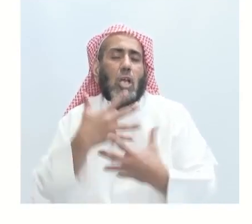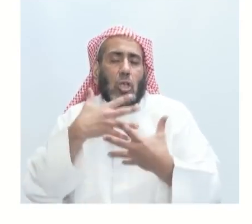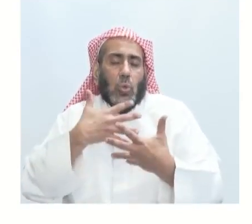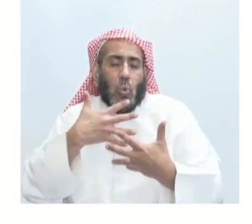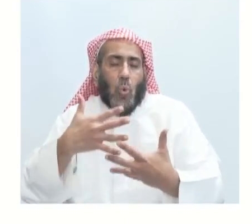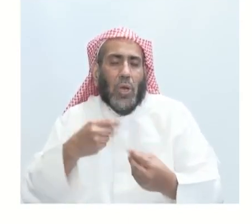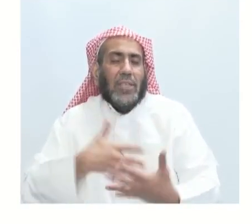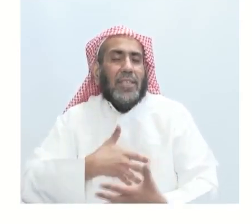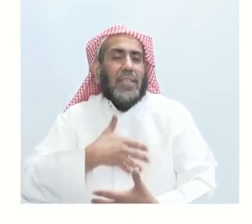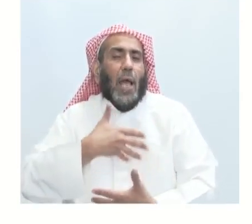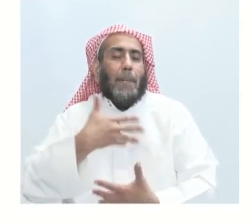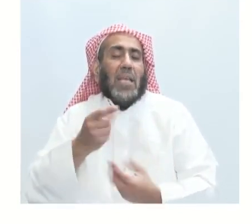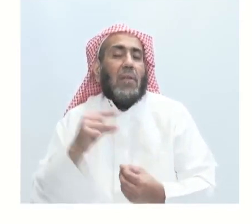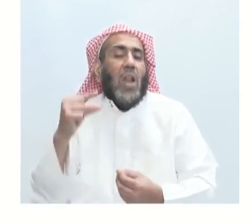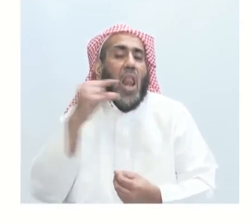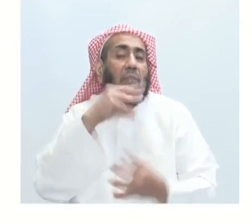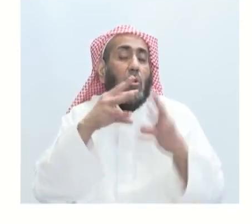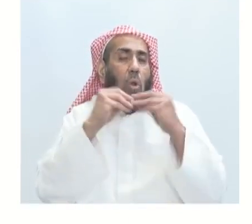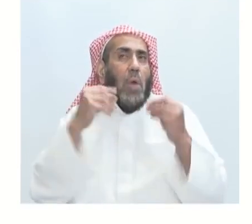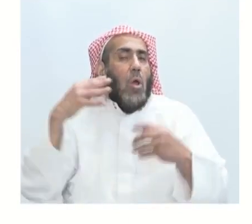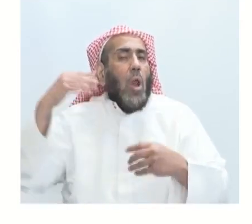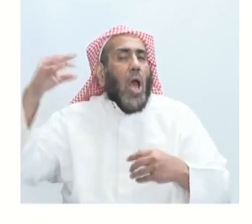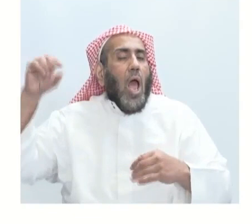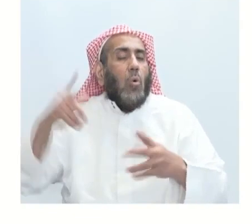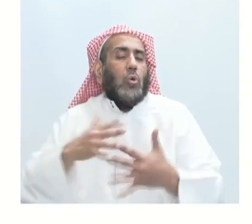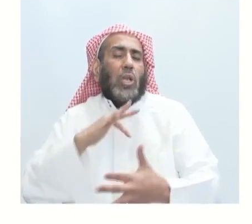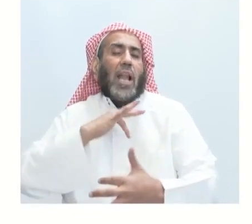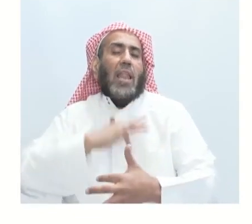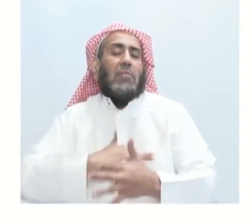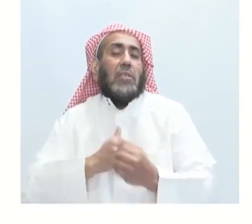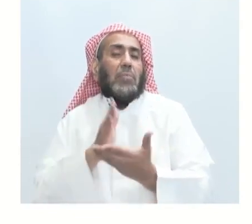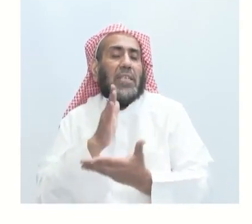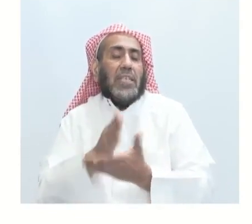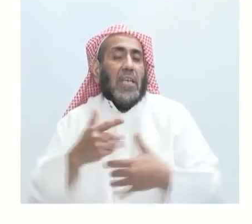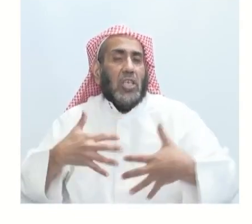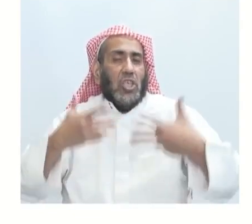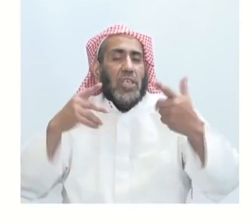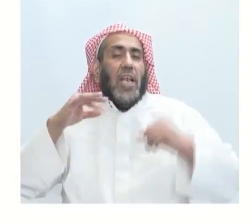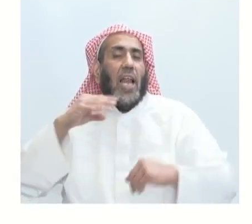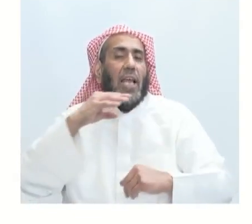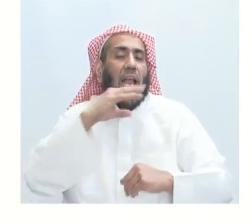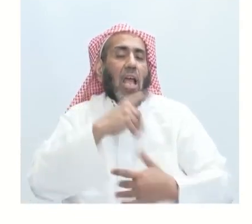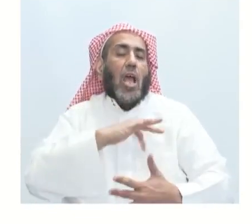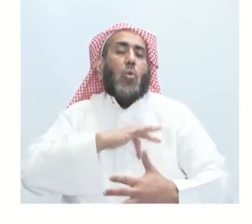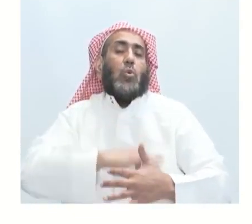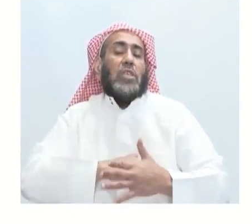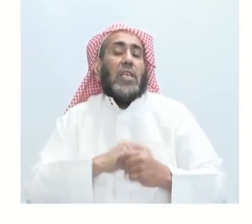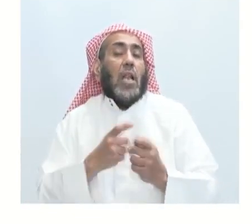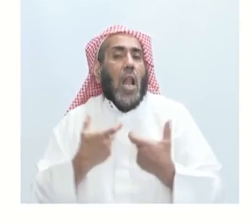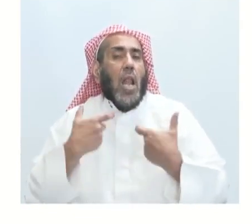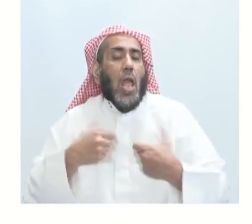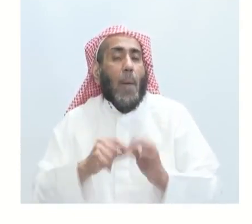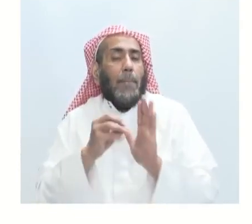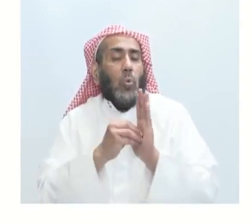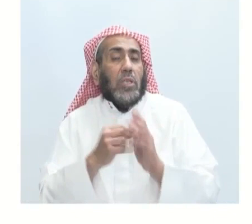التعبير في اللفظ والمعنى والخيال والرجوع الى النفس كذلك بالاتجاه الى الشعر الغنائي الوجداني ايضا العنايه بالوحده